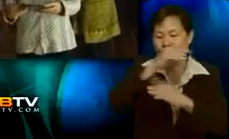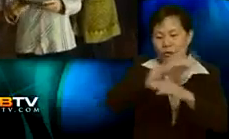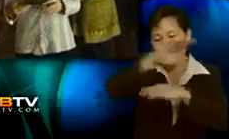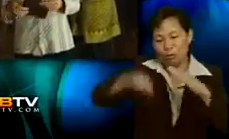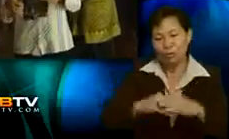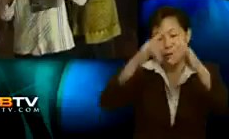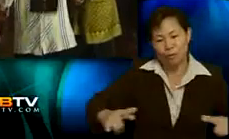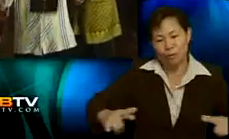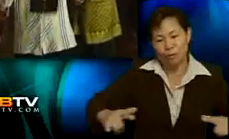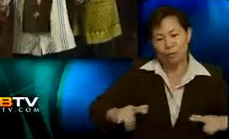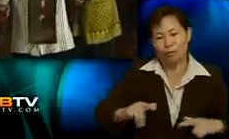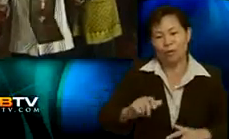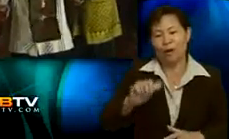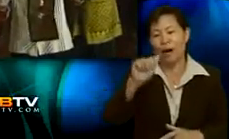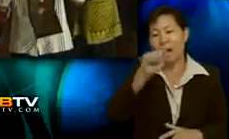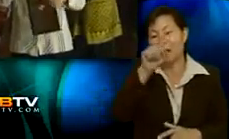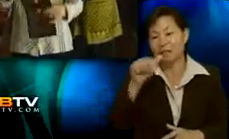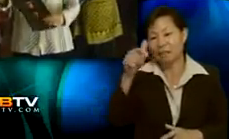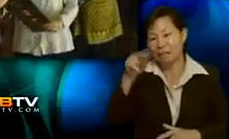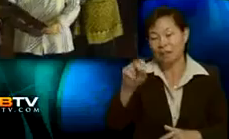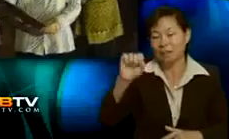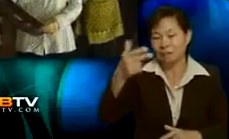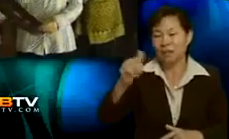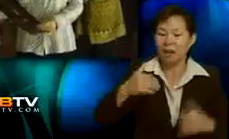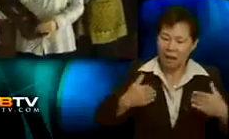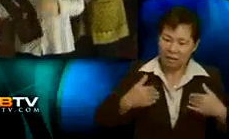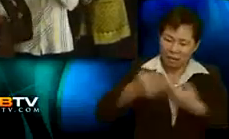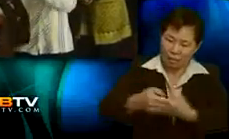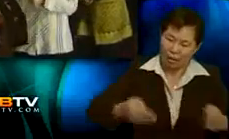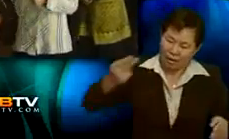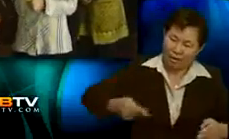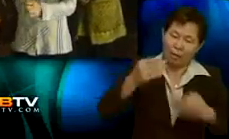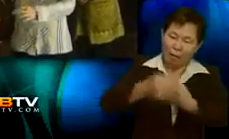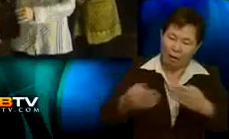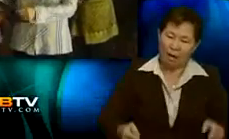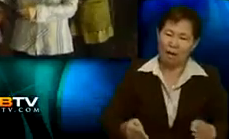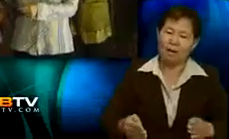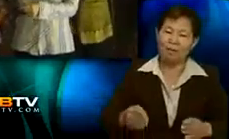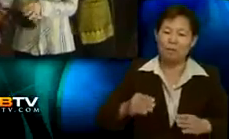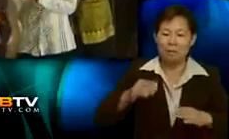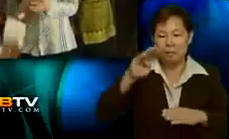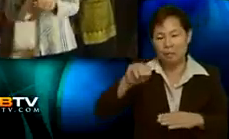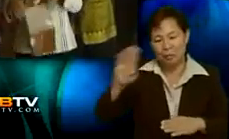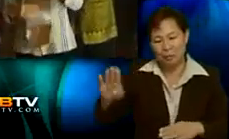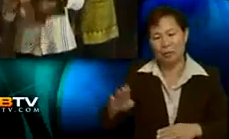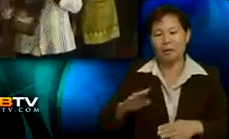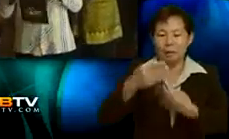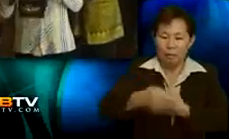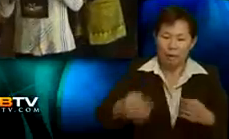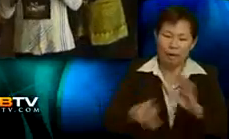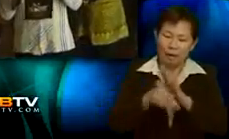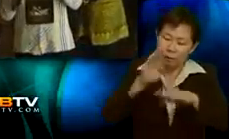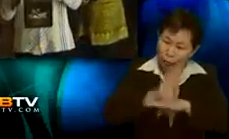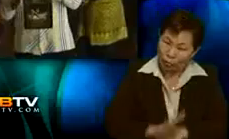ada macam-macam tau. Mesti tunjukkan sikit. Ada balai sejarah, ada balai menteri besar, balai kesultanan, balai kebudayaan, apa